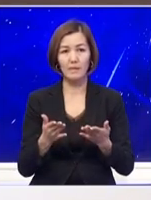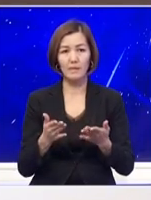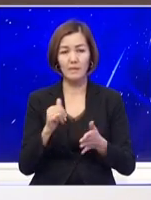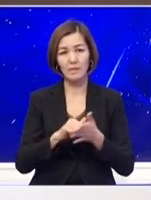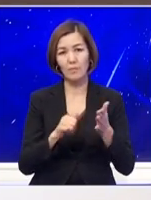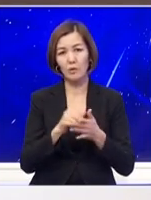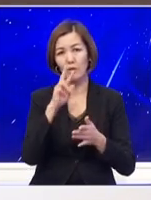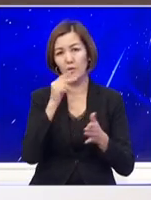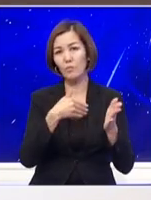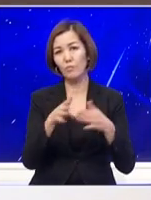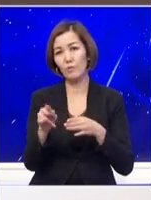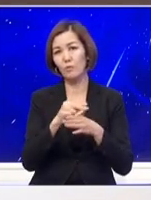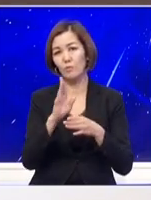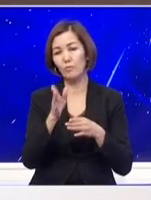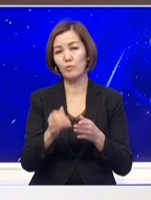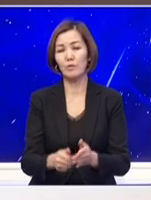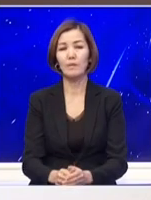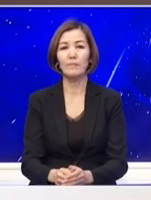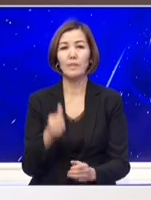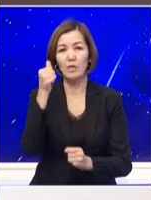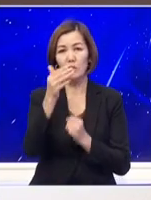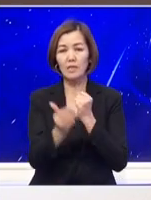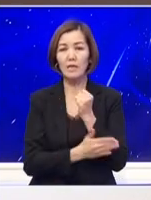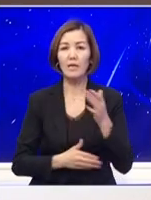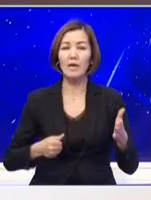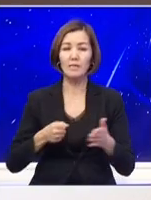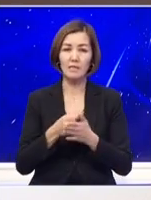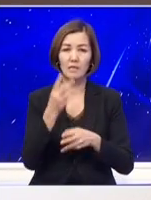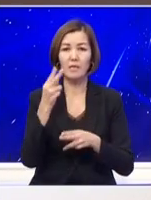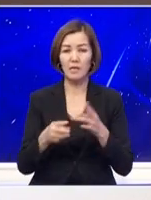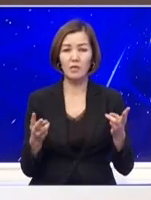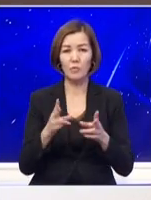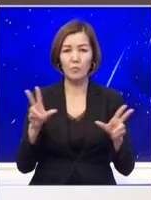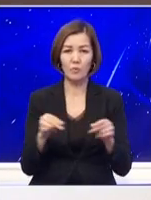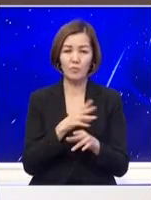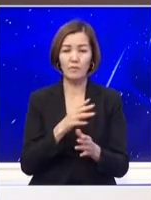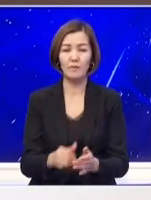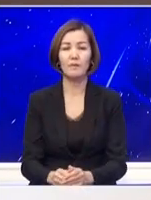замечаниелердің бәрін орындайды, тапсырып береді. Жылдың аяғына дейін ол кісілер жұмыстың бәрін бітіріп өткізіп беру керек.